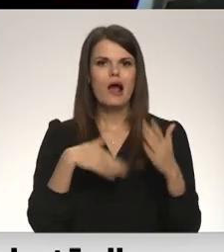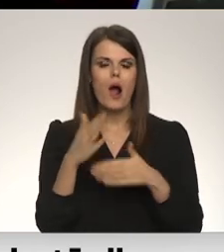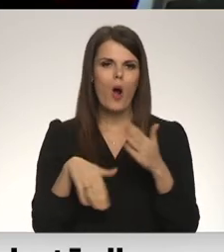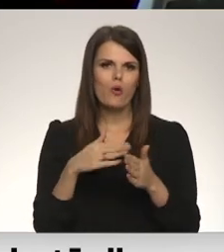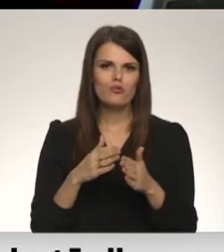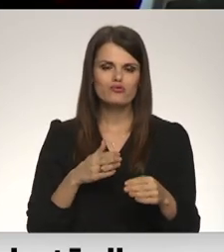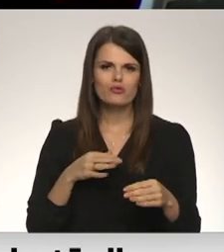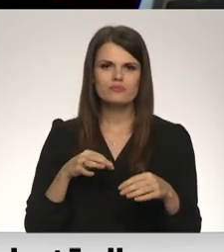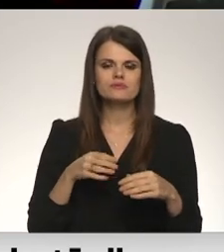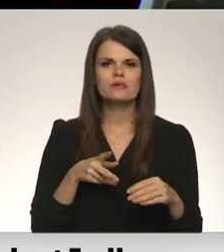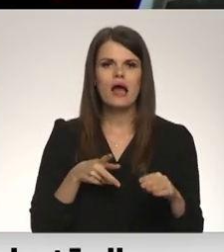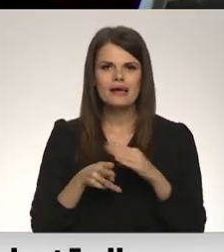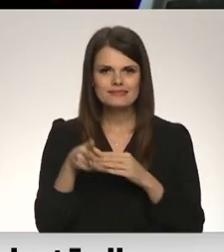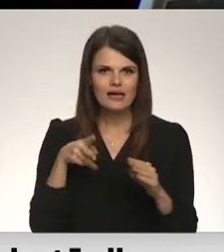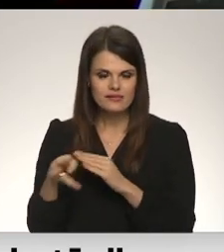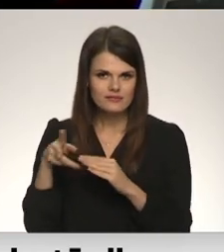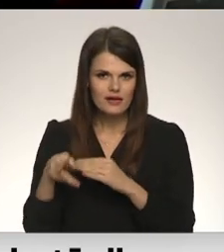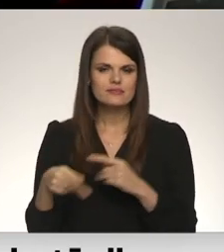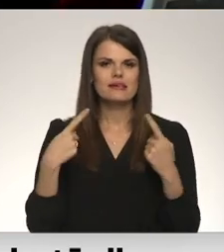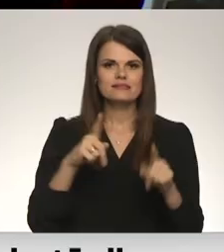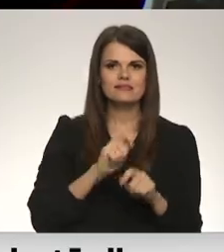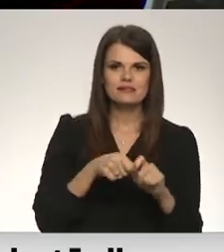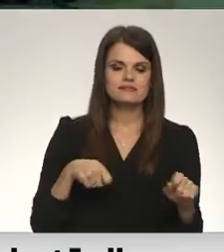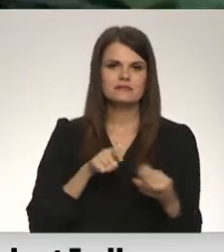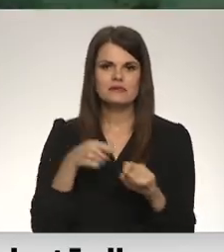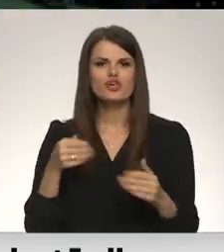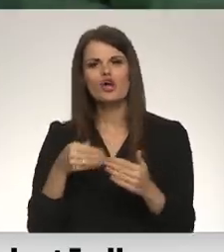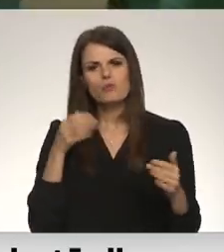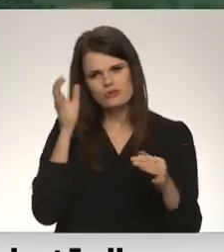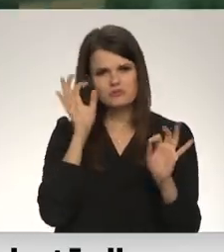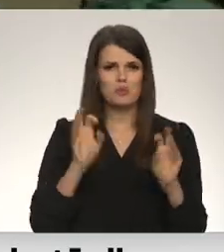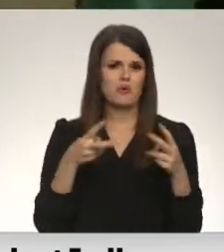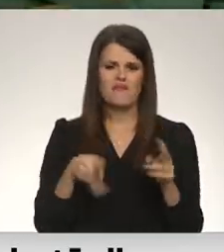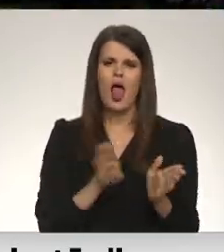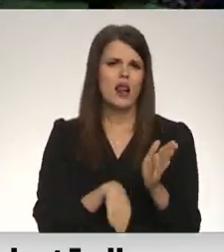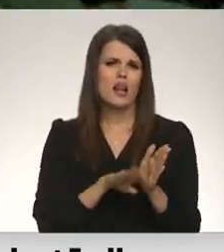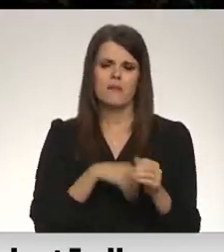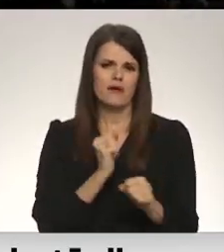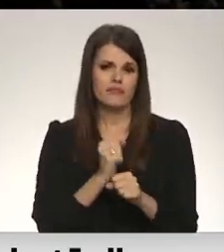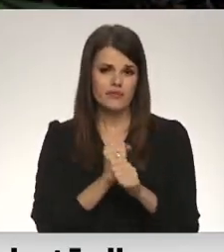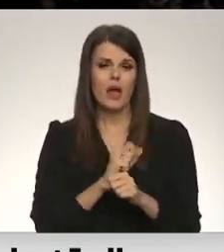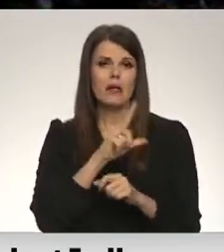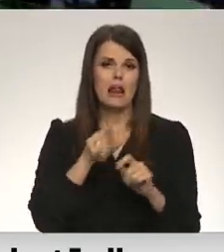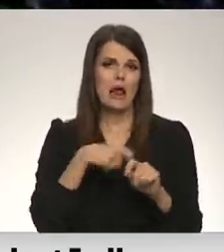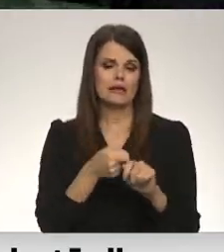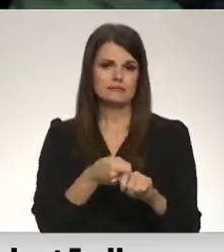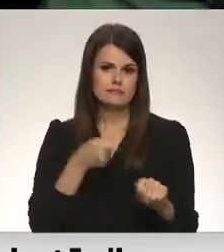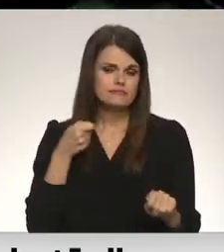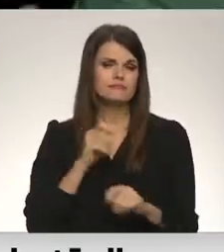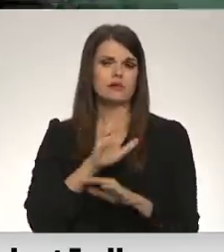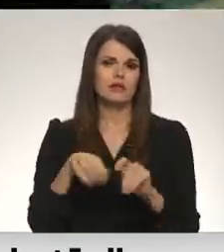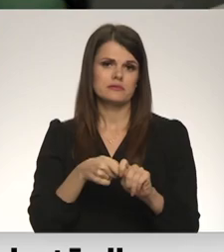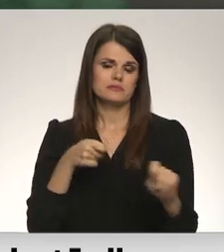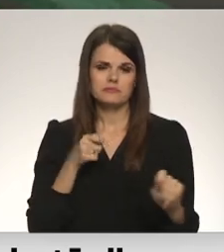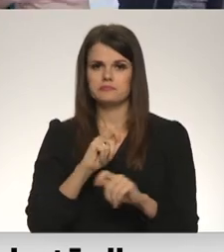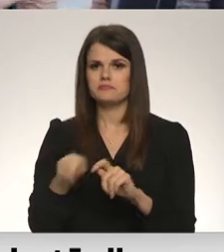kāds tos sien tīklā. Priekšzināšanām nekādām nav jābūt. Elementārs darbs ar lentīti jāpiesien klāt